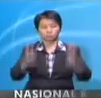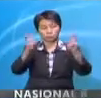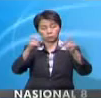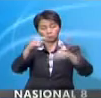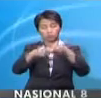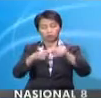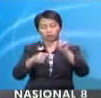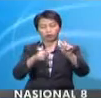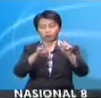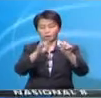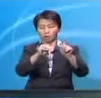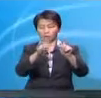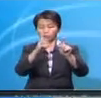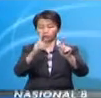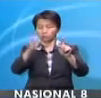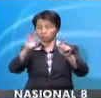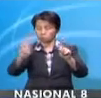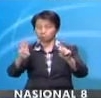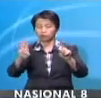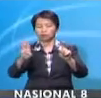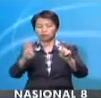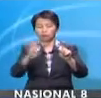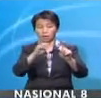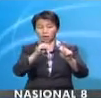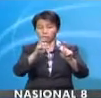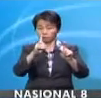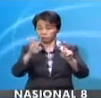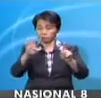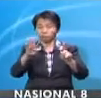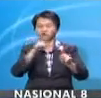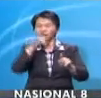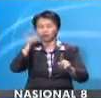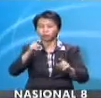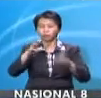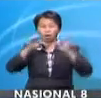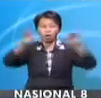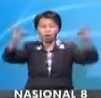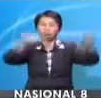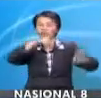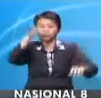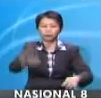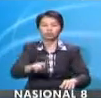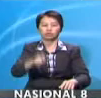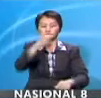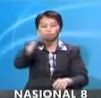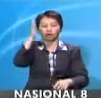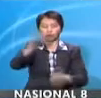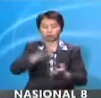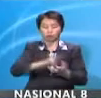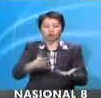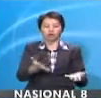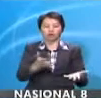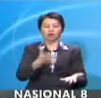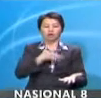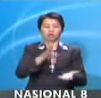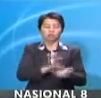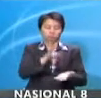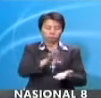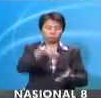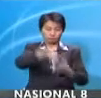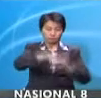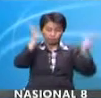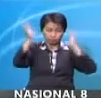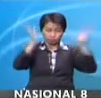mengenai One Malaysia Development Berhad YMDB tidak perlu diperbesarkan kerana ia akan menjejaskan sentimen pelabur terhadap